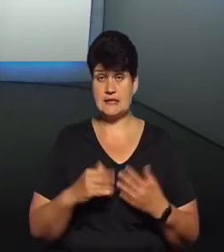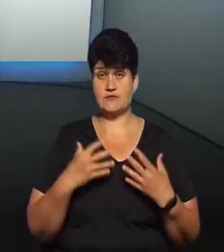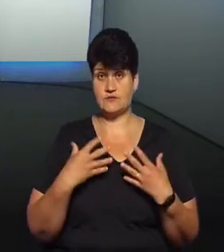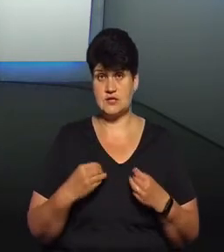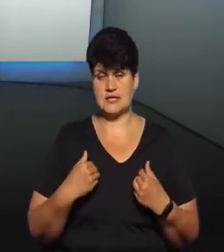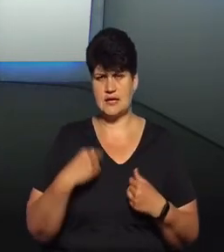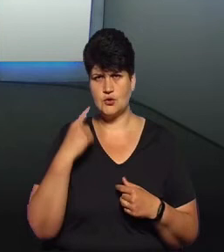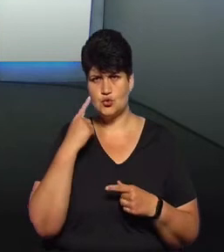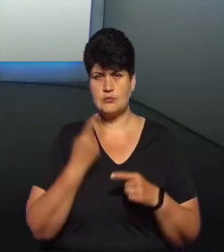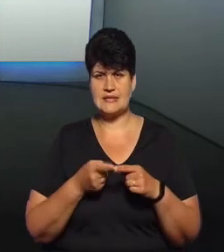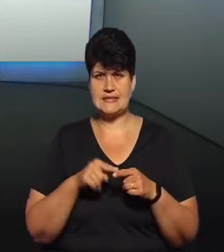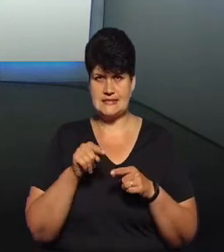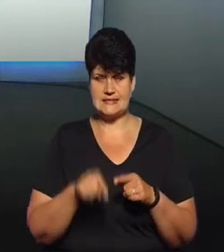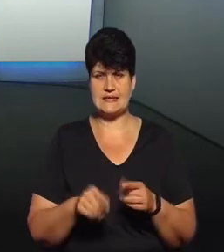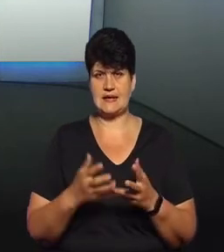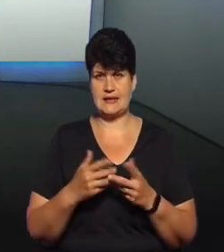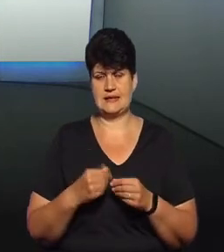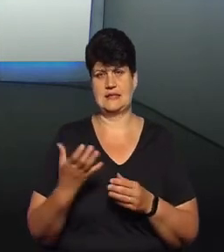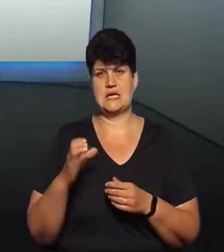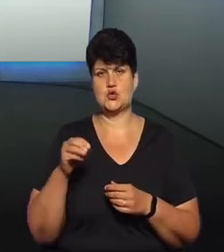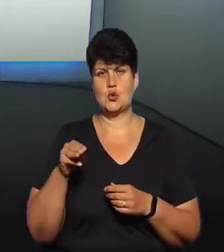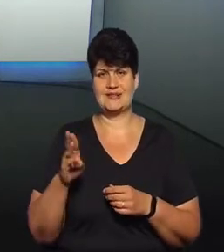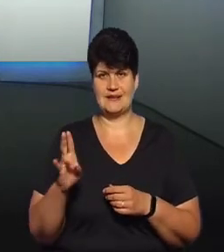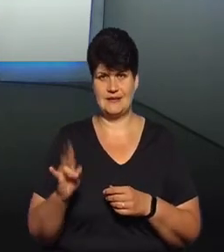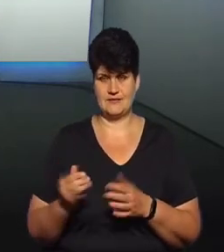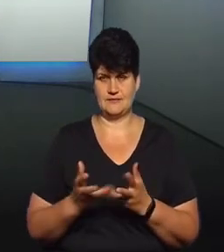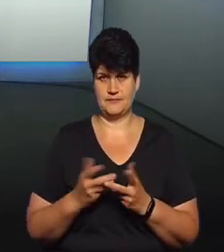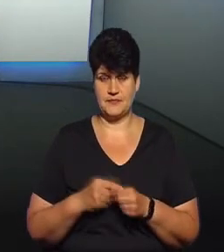йде на десятки, а то вже на сотні. Тобто процес є запущений, і